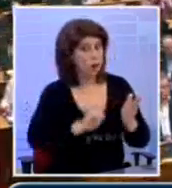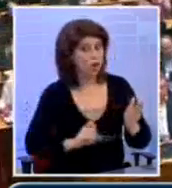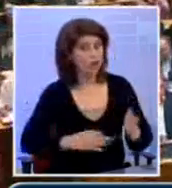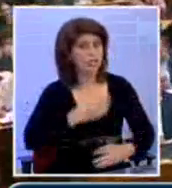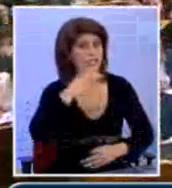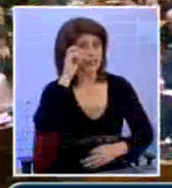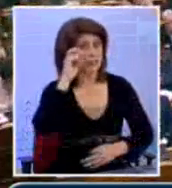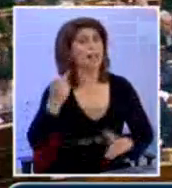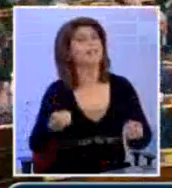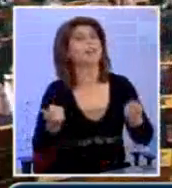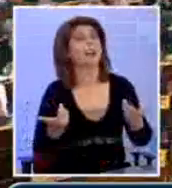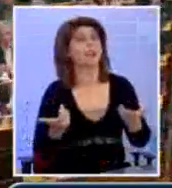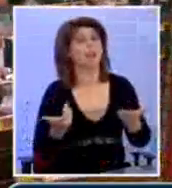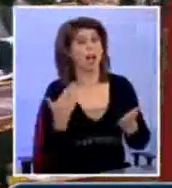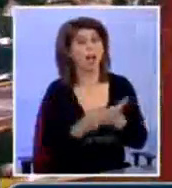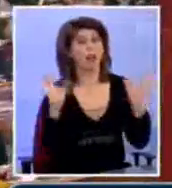Σαμαρά.